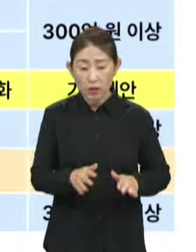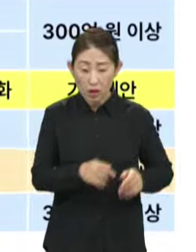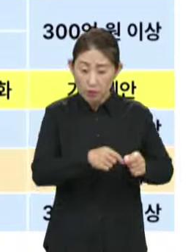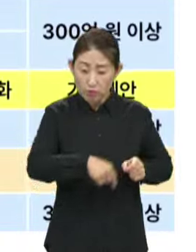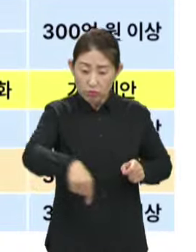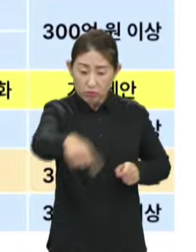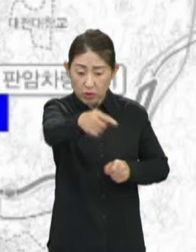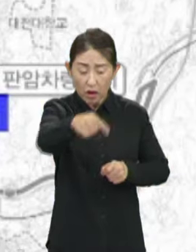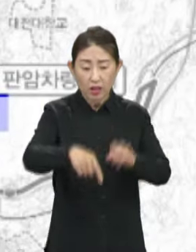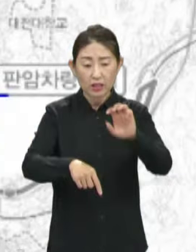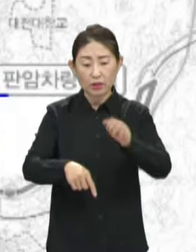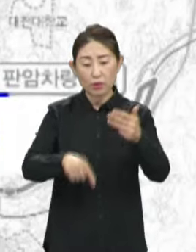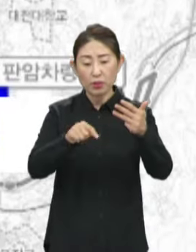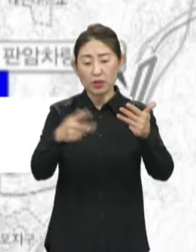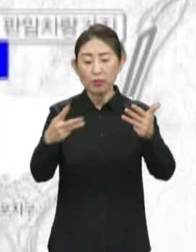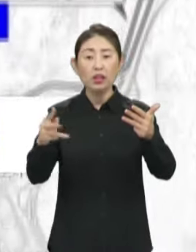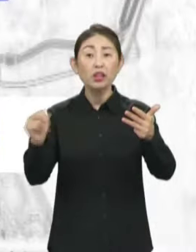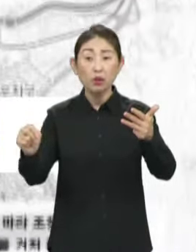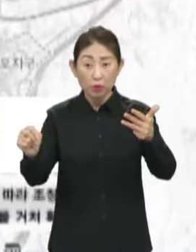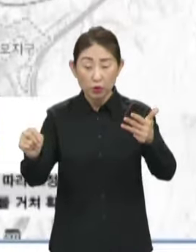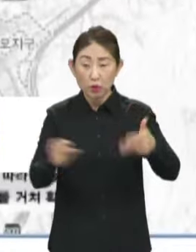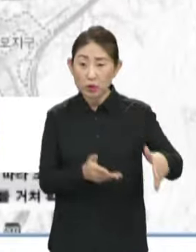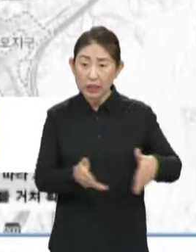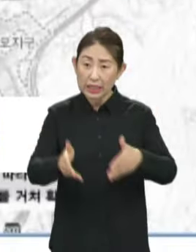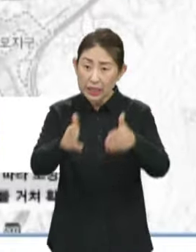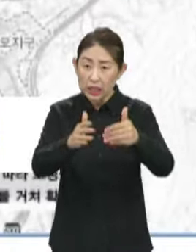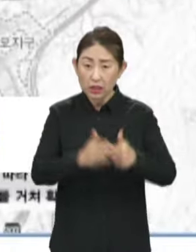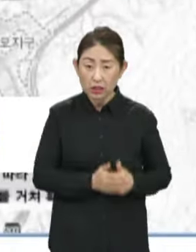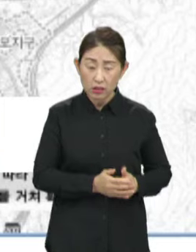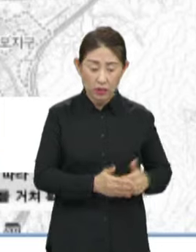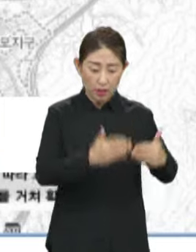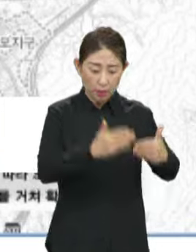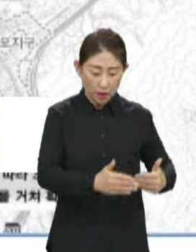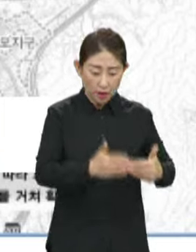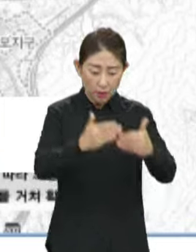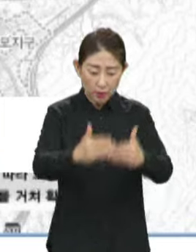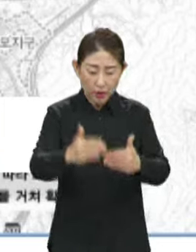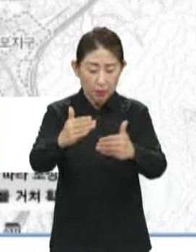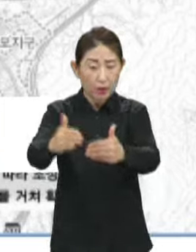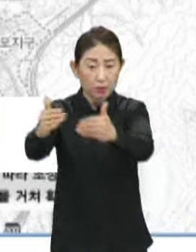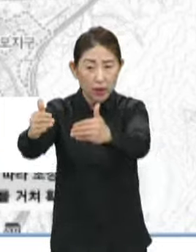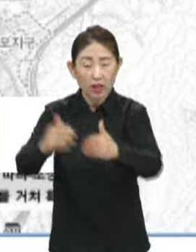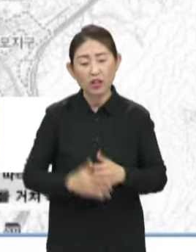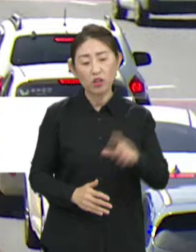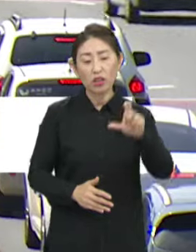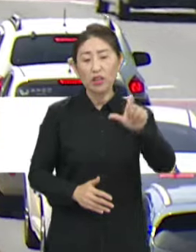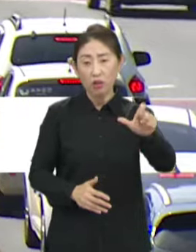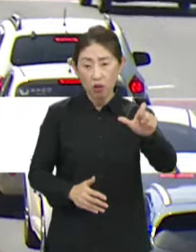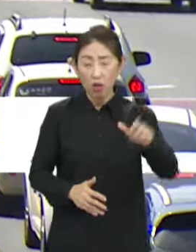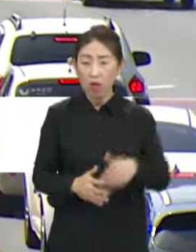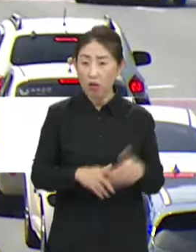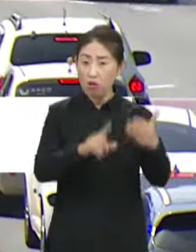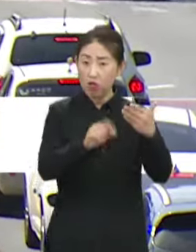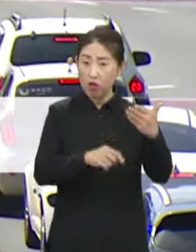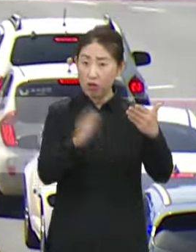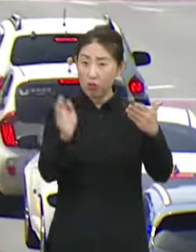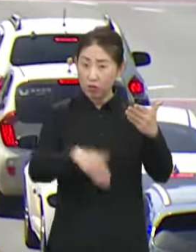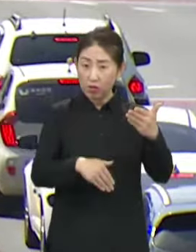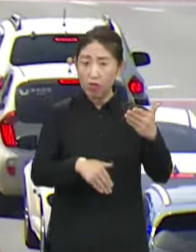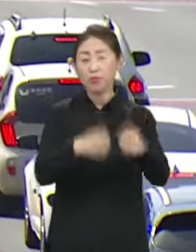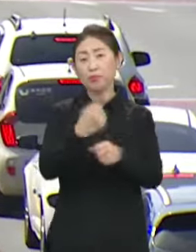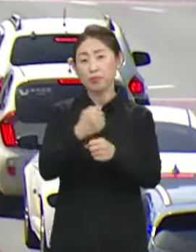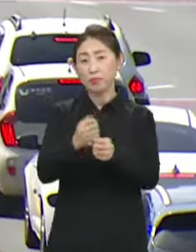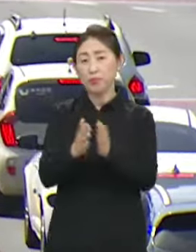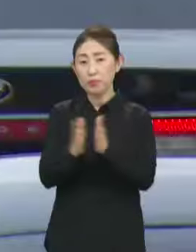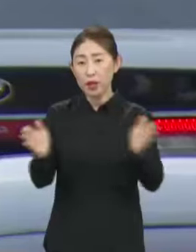38.8km에 이르는 트램 노반 및 궤도 공사는 2에서 4km 규모의 15개 공구로 나누어 다음 달 발주에 나설